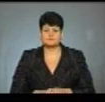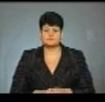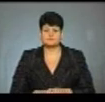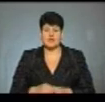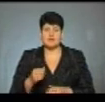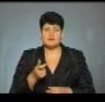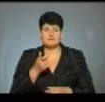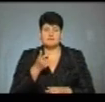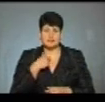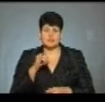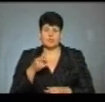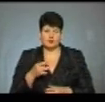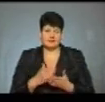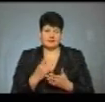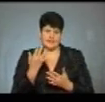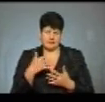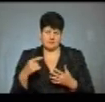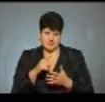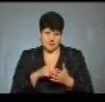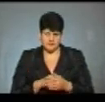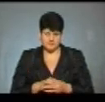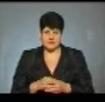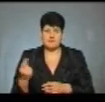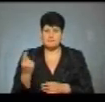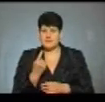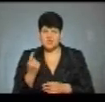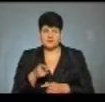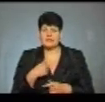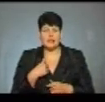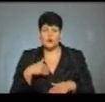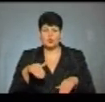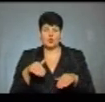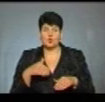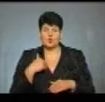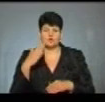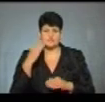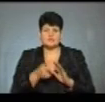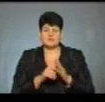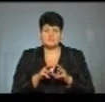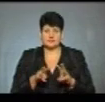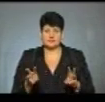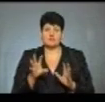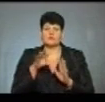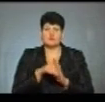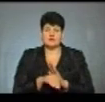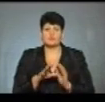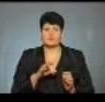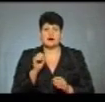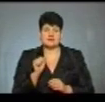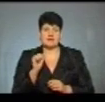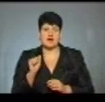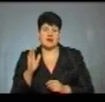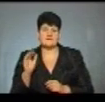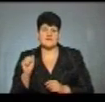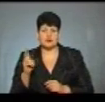Пане Ігоре, у мене до вас є кілька запитань. Перше, ви не голосували за Кабмін, в складі якого був Арсен Аваков. Чи дотримається ваша